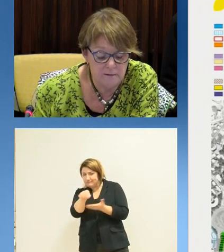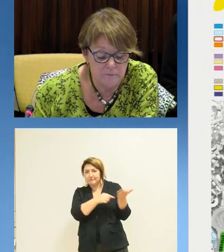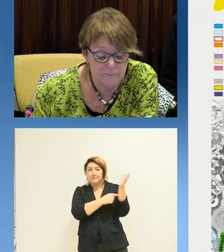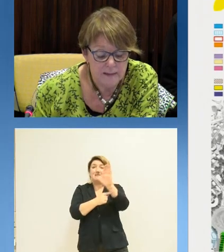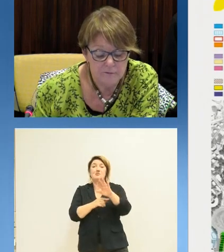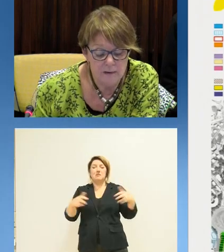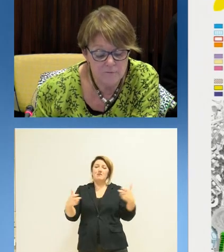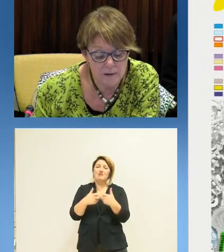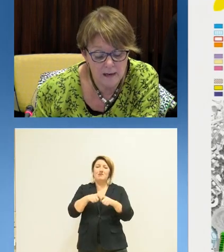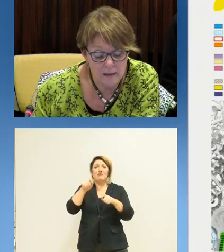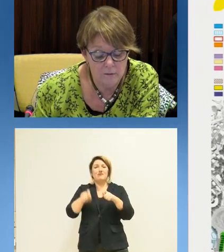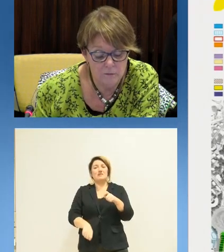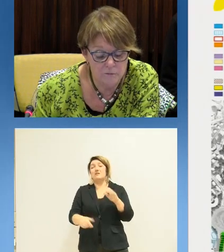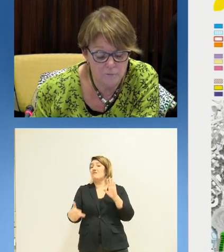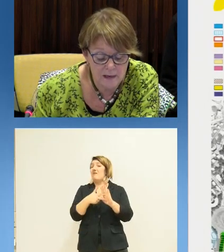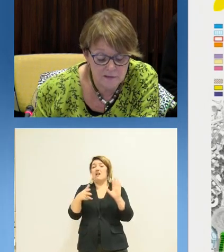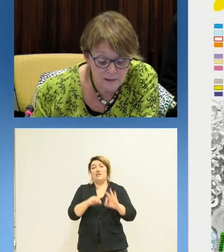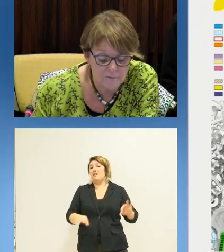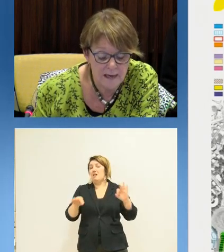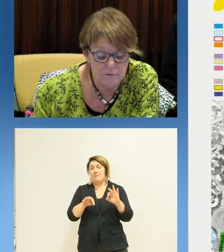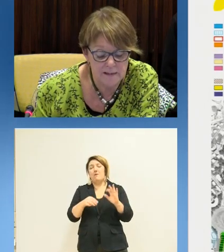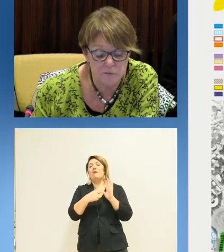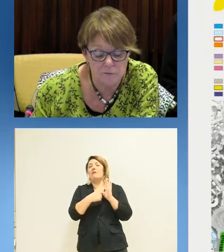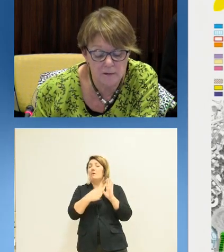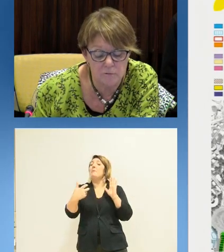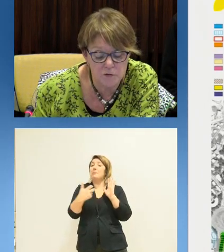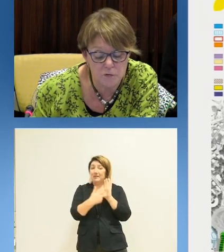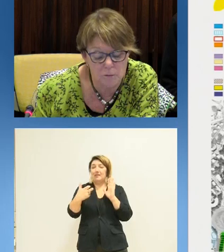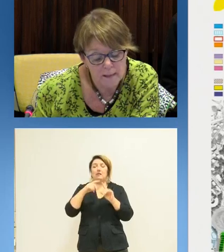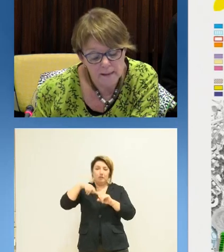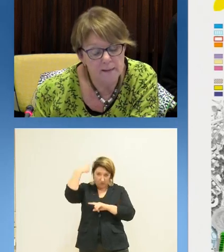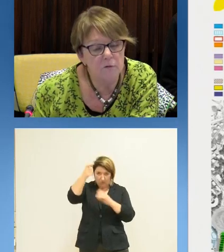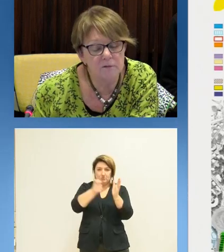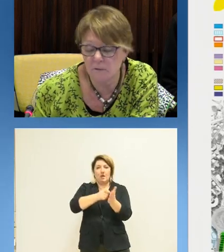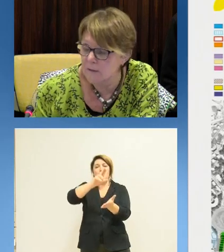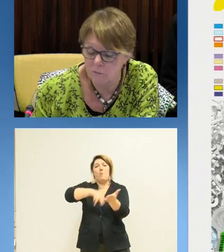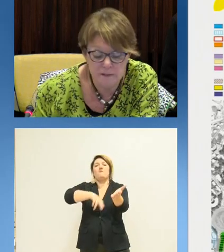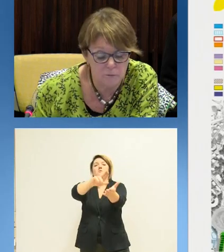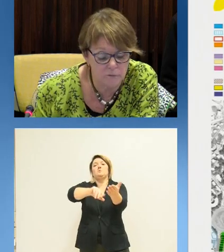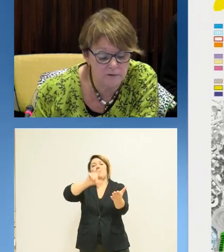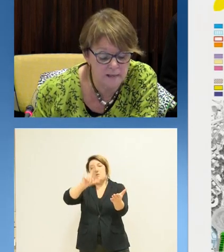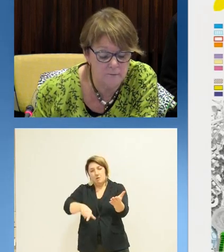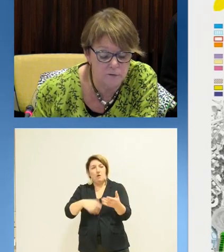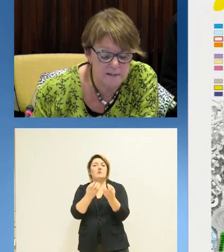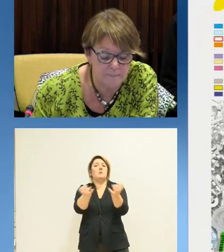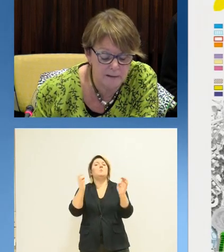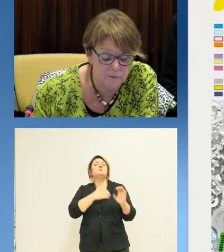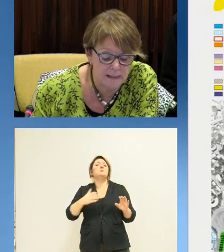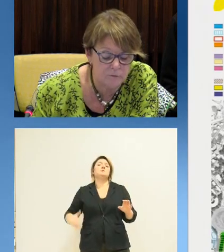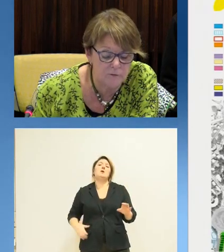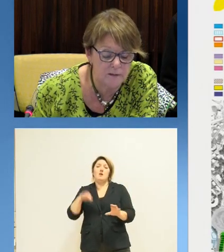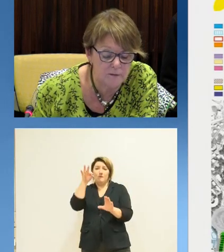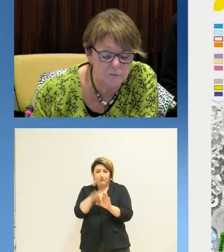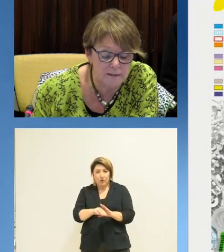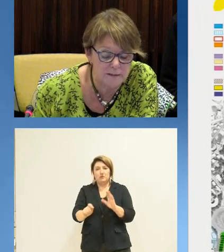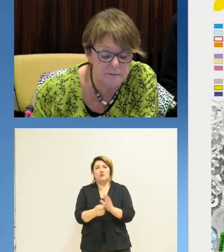définitif cela fera se fera sera fait à l'occasion de la convention qui dose sera soumise au conseil municipal du